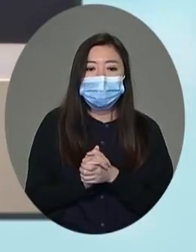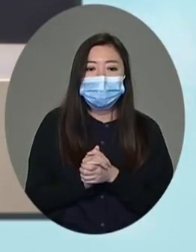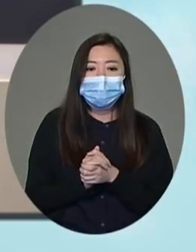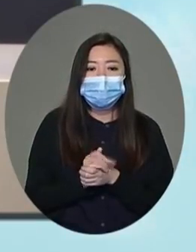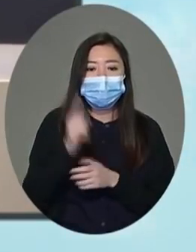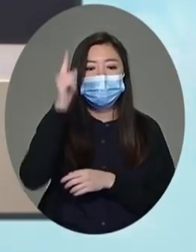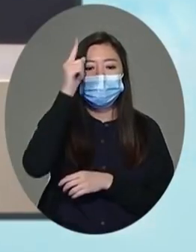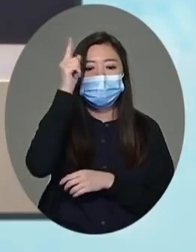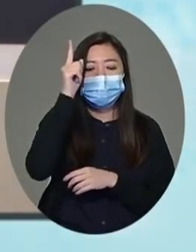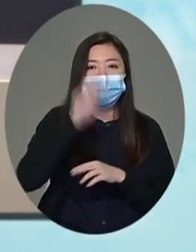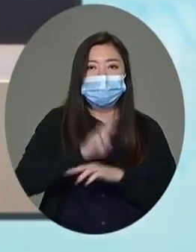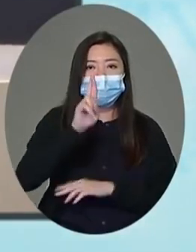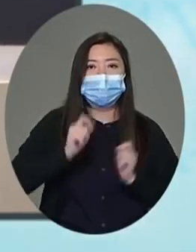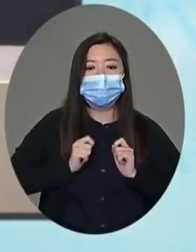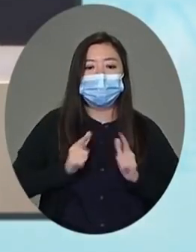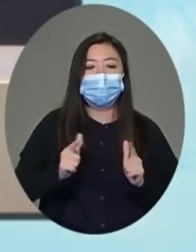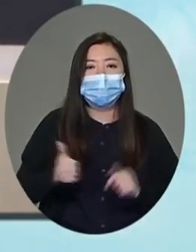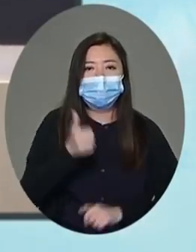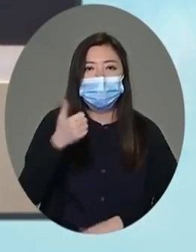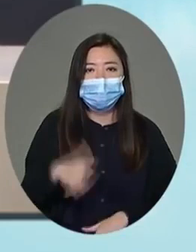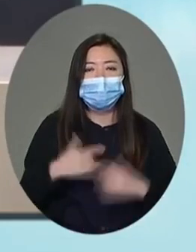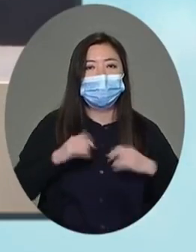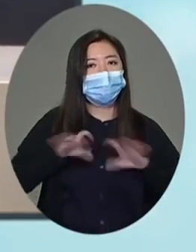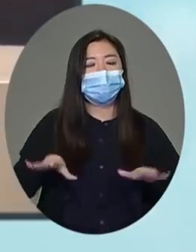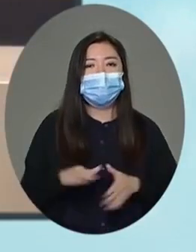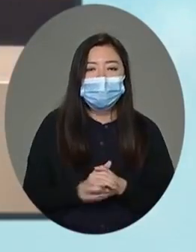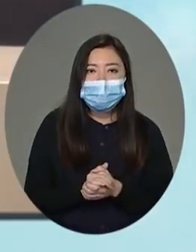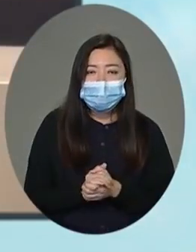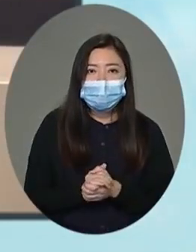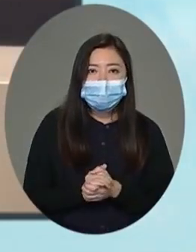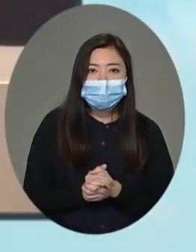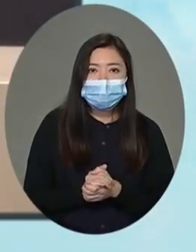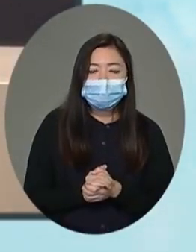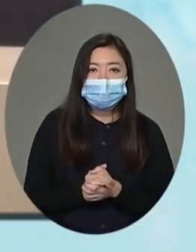舱发射任务获得圆满成功。